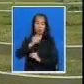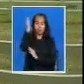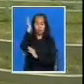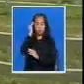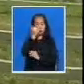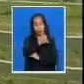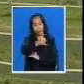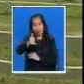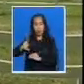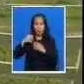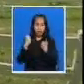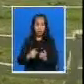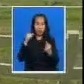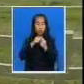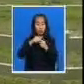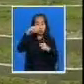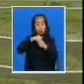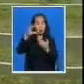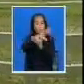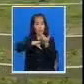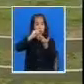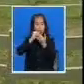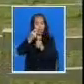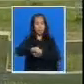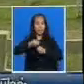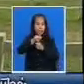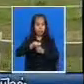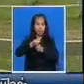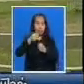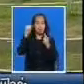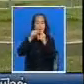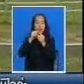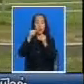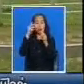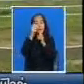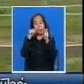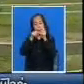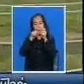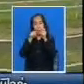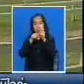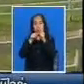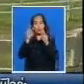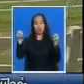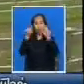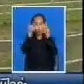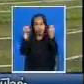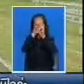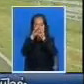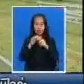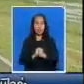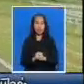นี้นะครับและตอนนี้ผมอยู่ที่มหาวิทยาลัยเกษตรศาสตร์ครับวิทยาเขตกำแพงแสนจังหวัดนครปฐมนี่เอง